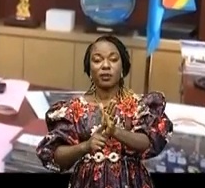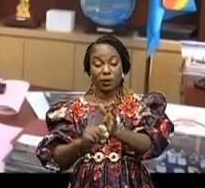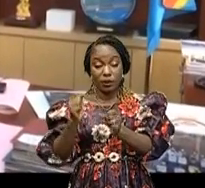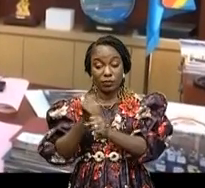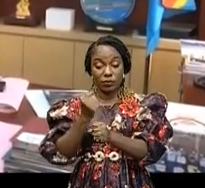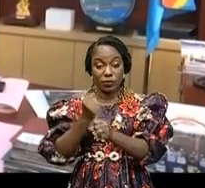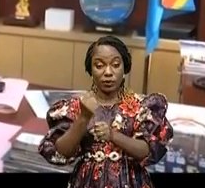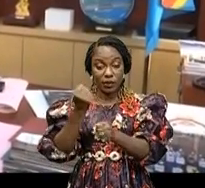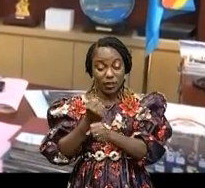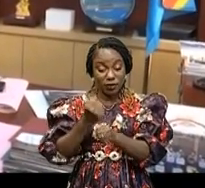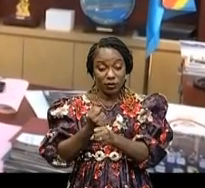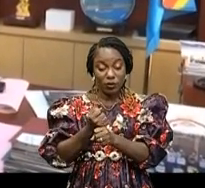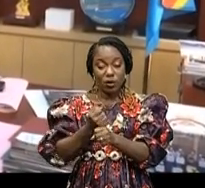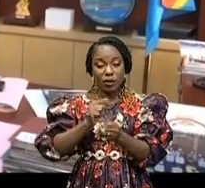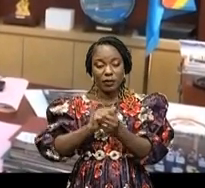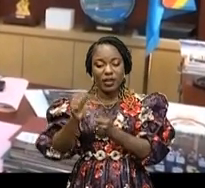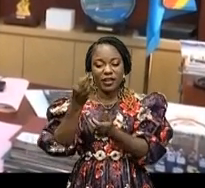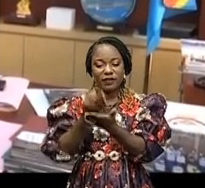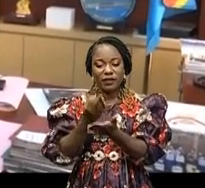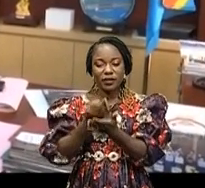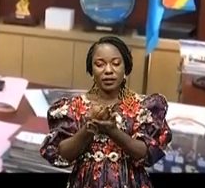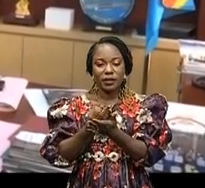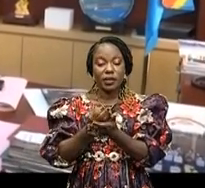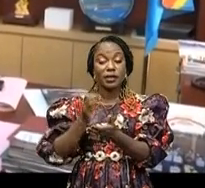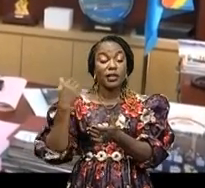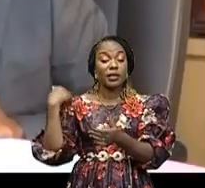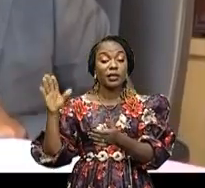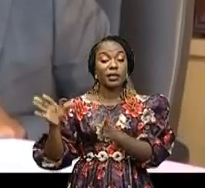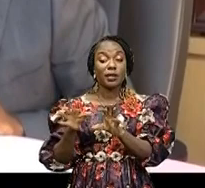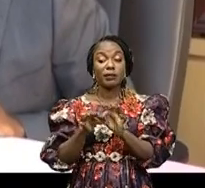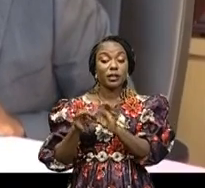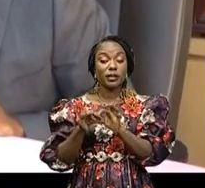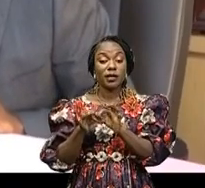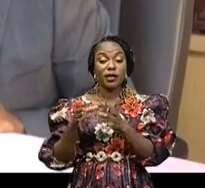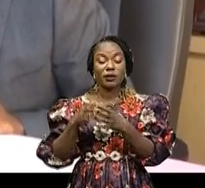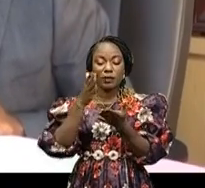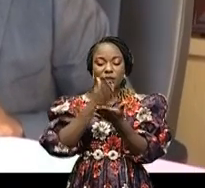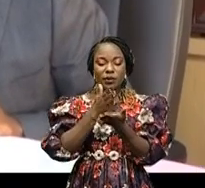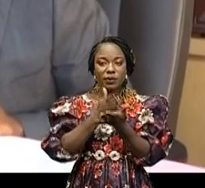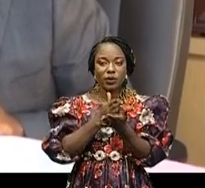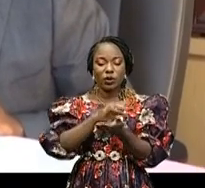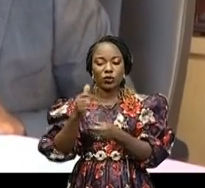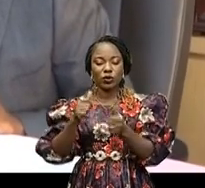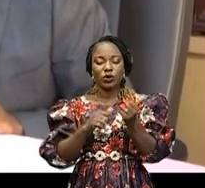des travaux réalisés sur financement du Trésor public et en partenariat public-privé avec l'appui de certains bailleurs de fonds pour